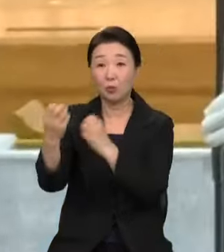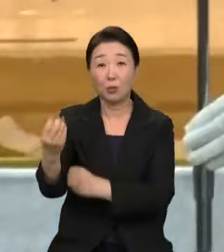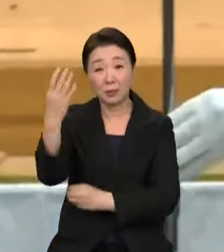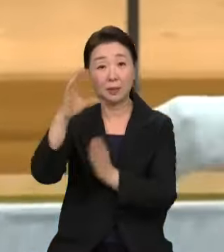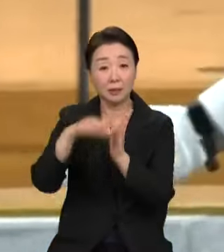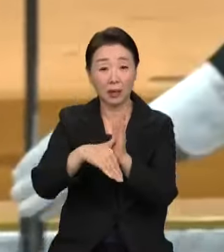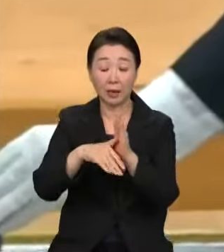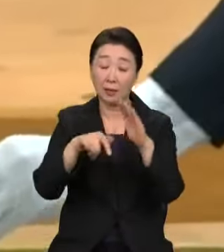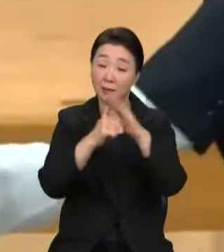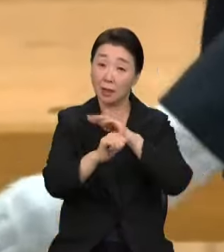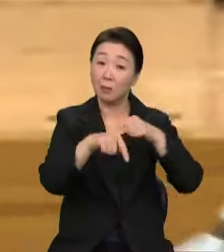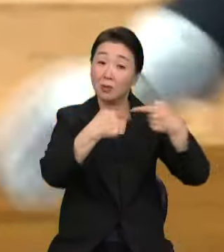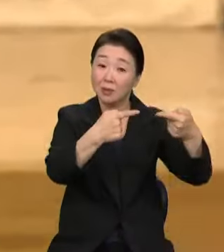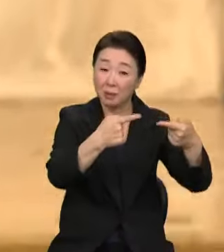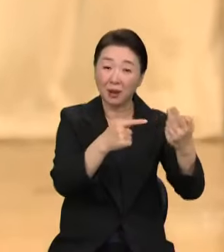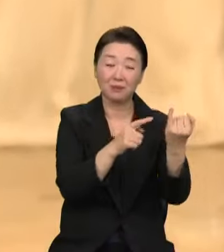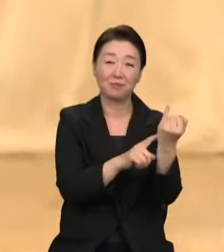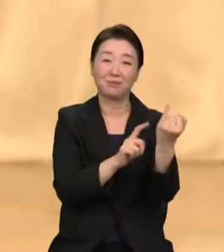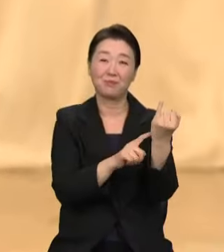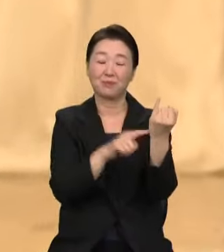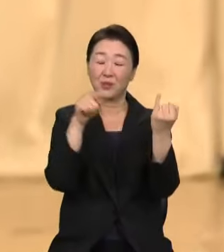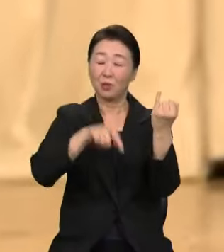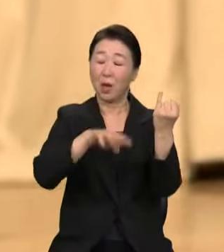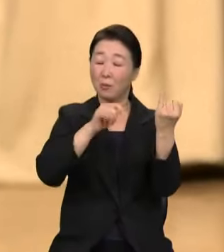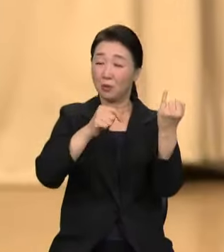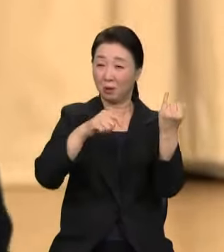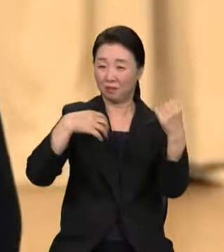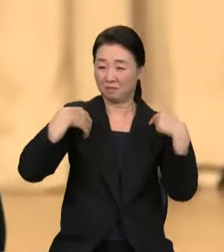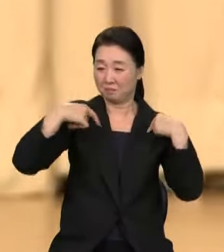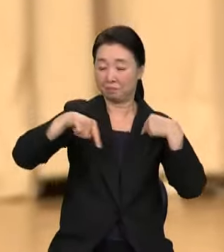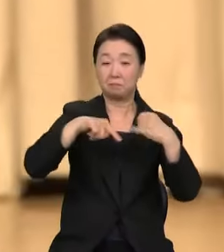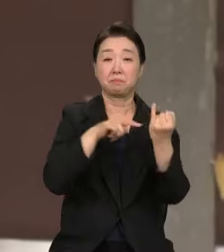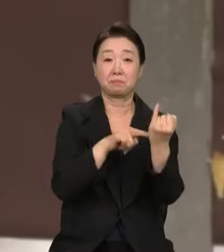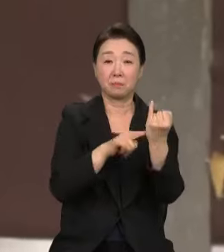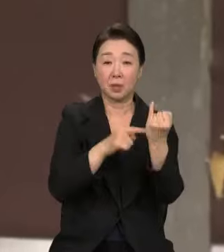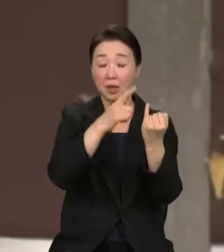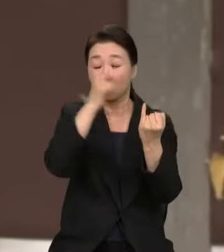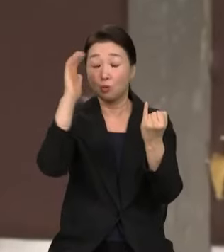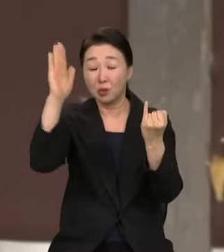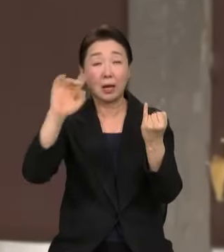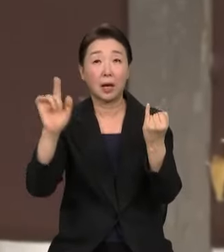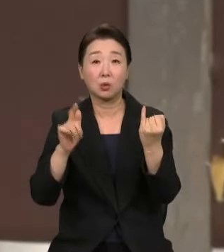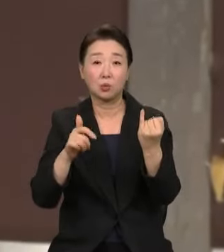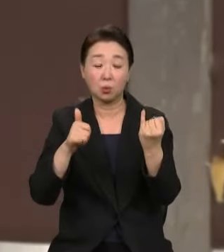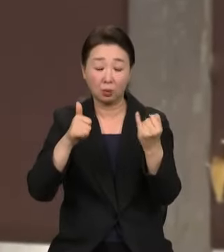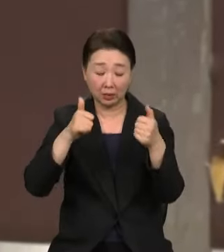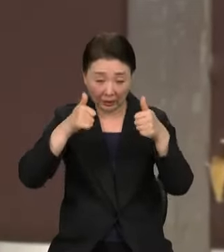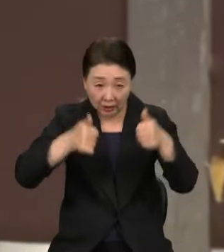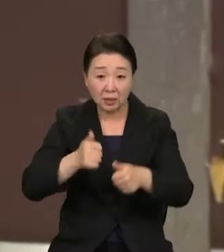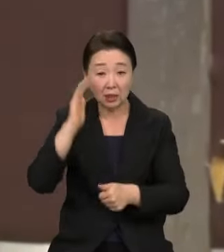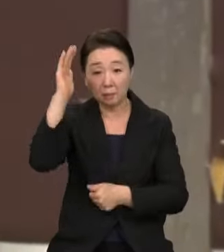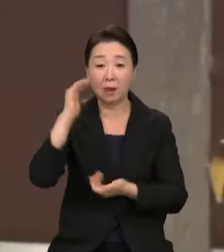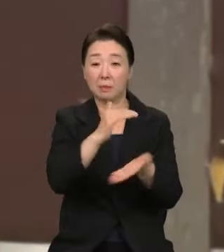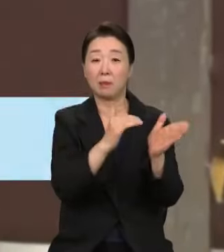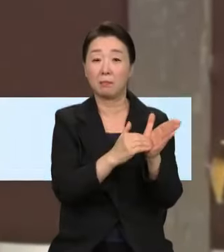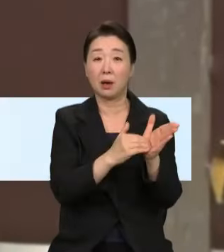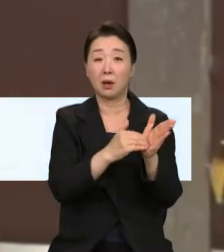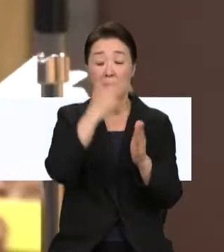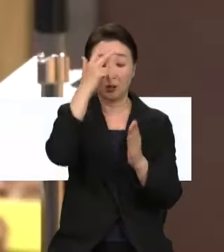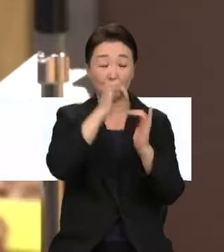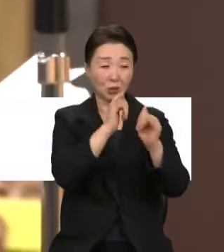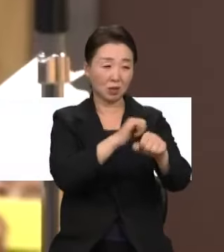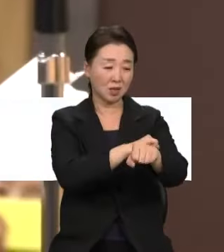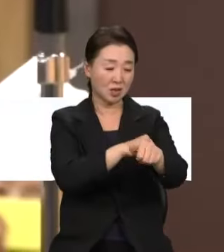참석한 이쿠이 아키코 외무성 정무관의 추도사가 아닌 인사말을 전했죠 그마저도 조선인